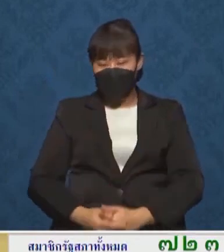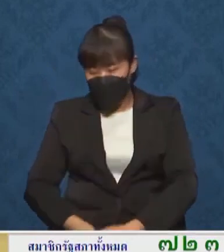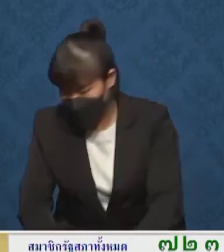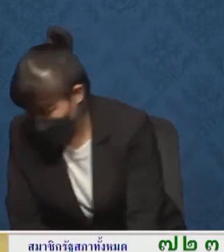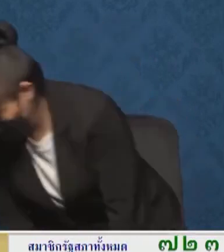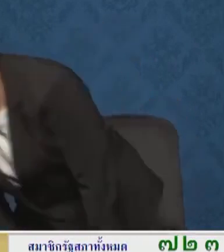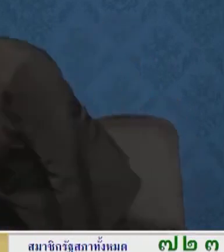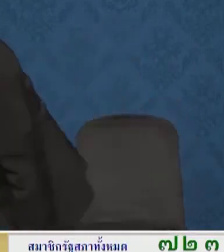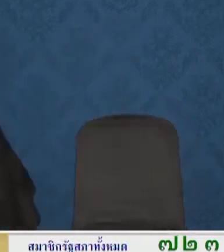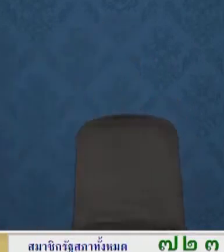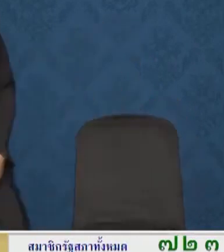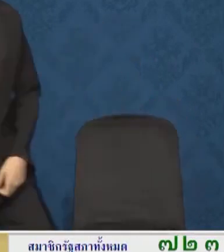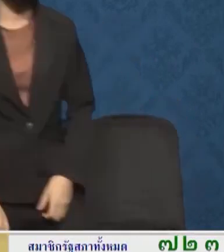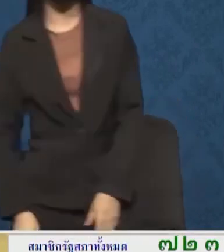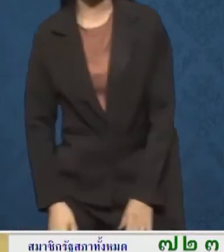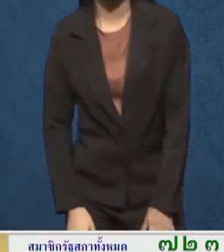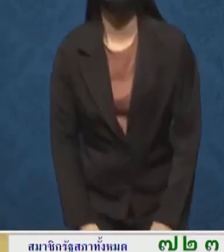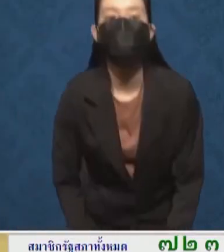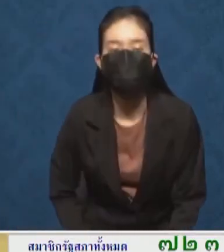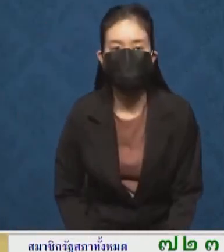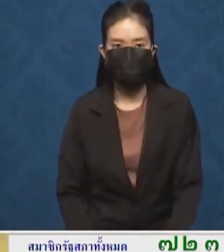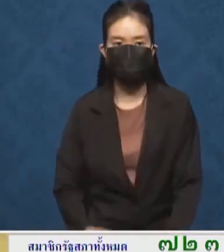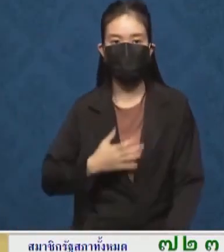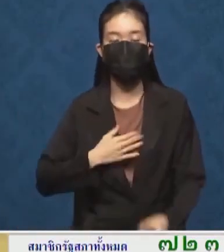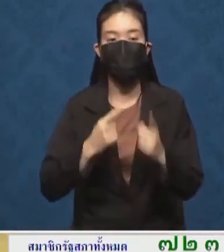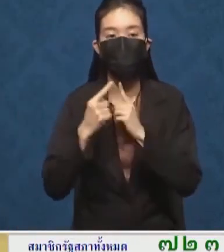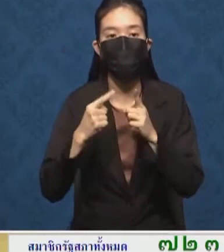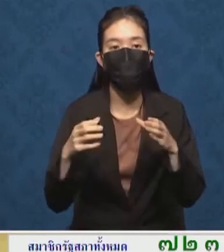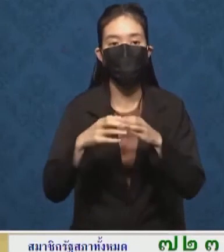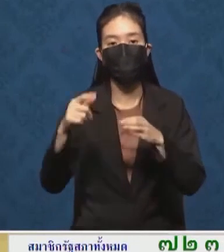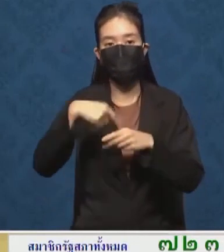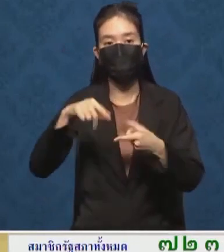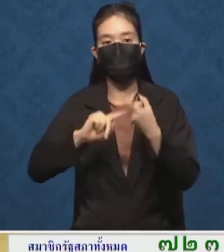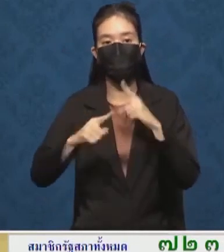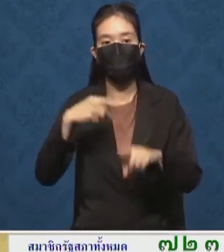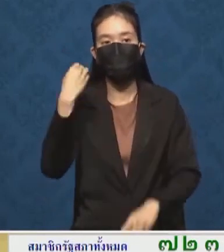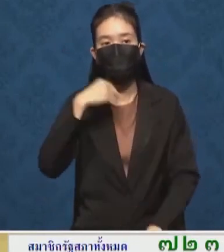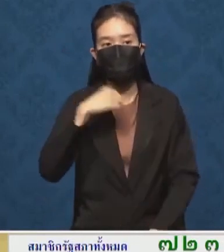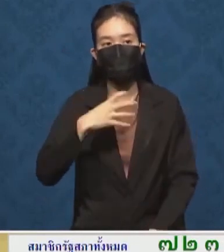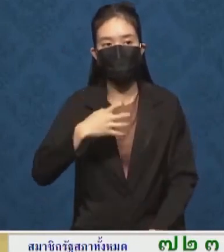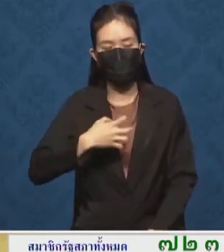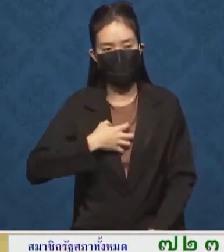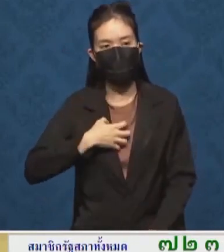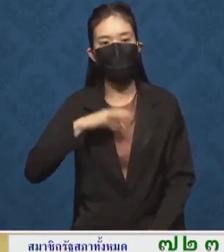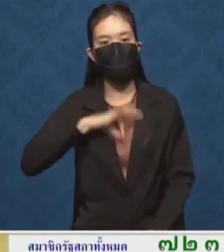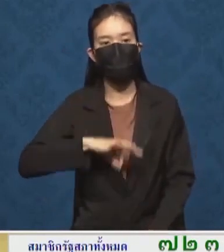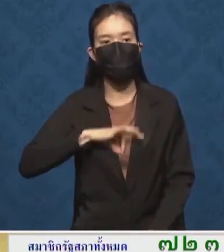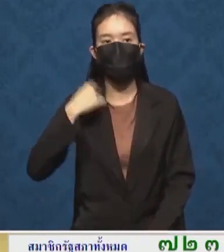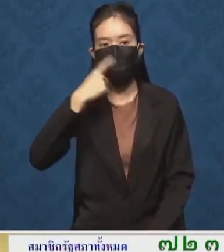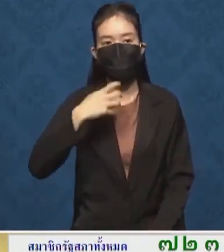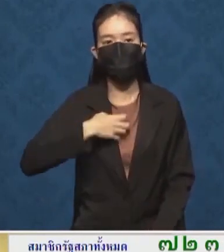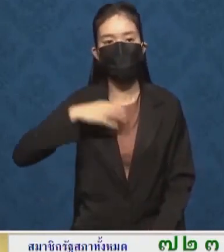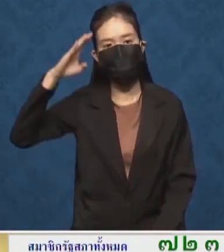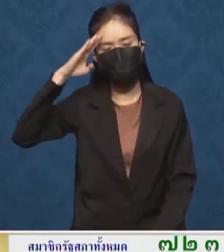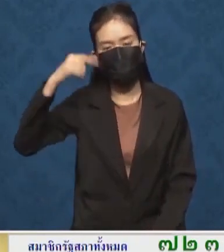อยครั้งนะครับว่าจริงๆเนี่ยการปฏิรูปกองทัพหรือการยกเลิกการเกณฑ์ทหารให้ไปใช้ระบบสมัครใจเนี่ยถ้าวันนี้เรา